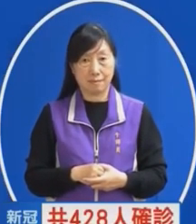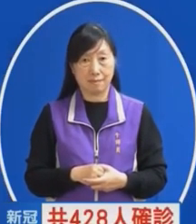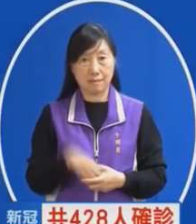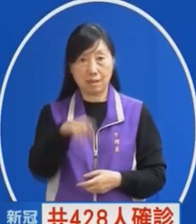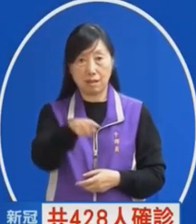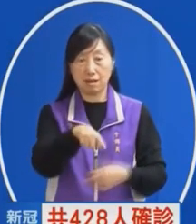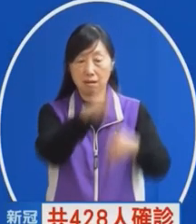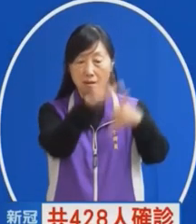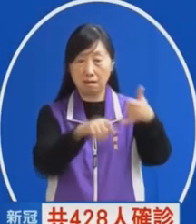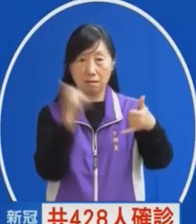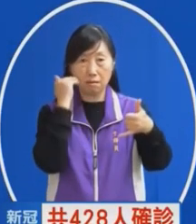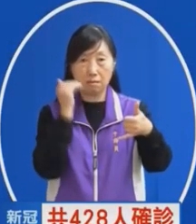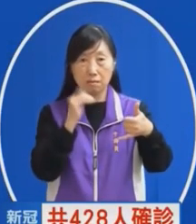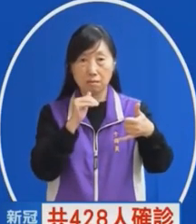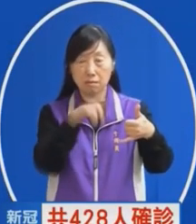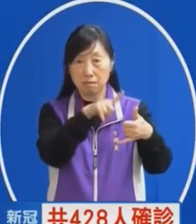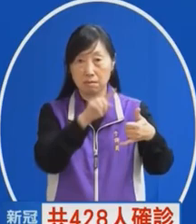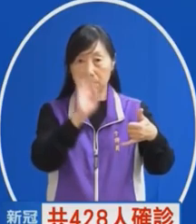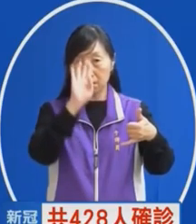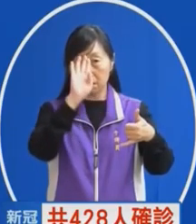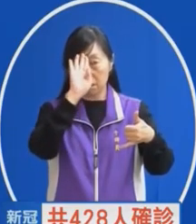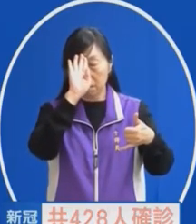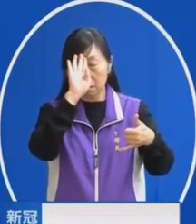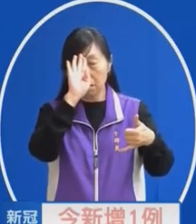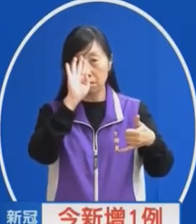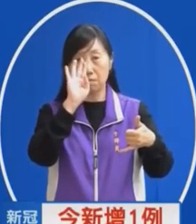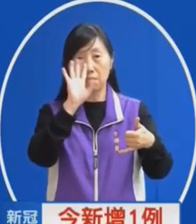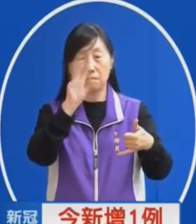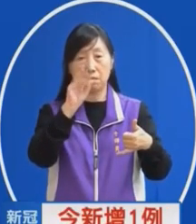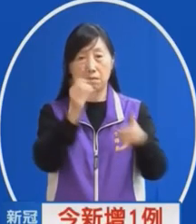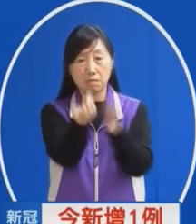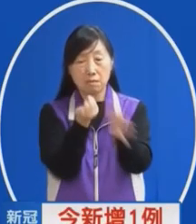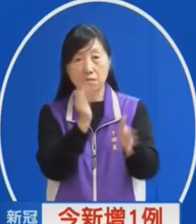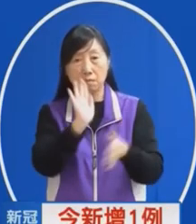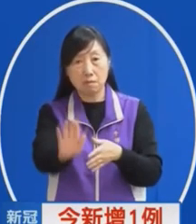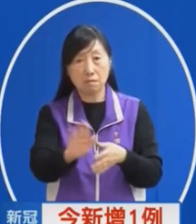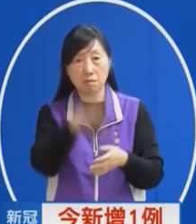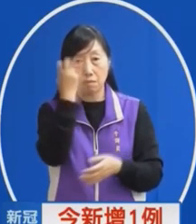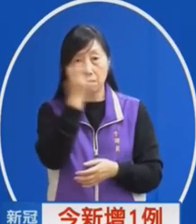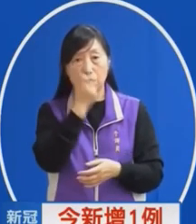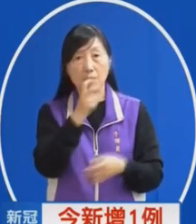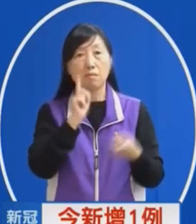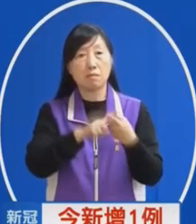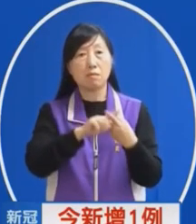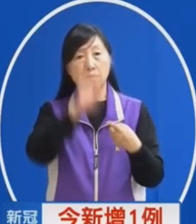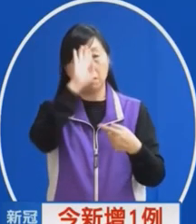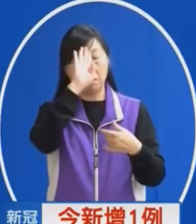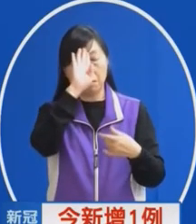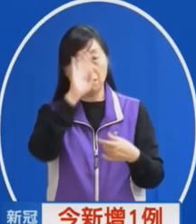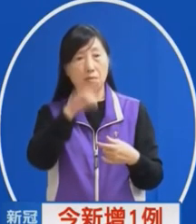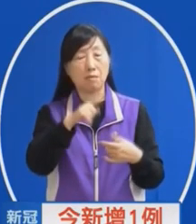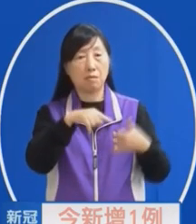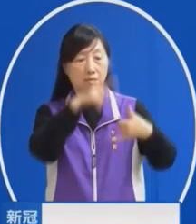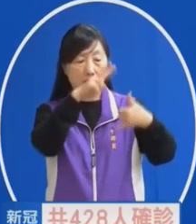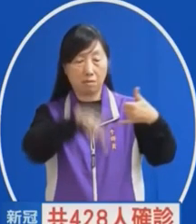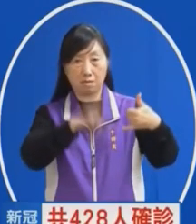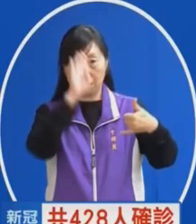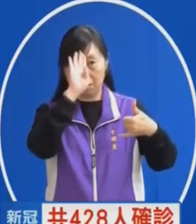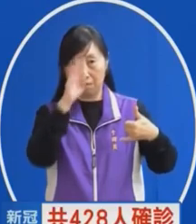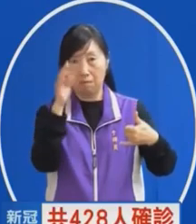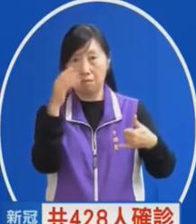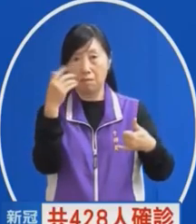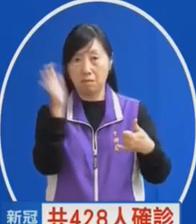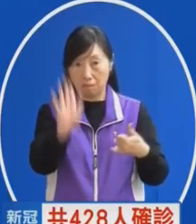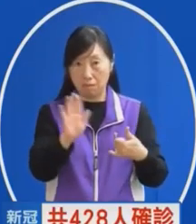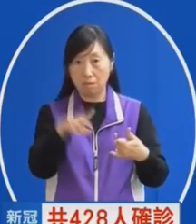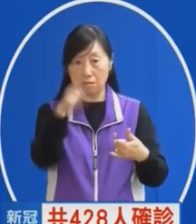以后或发病前的采检，原则上当然是发病以后就很容易被我们采检得到阳性结果了哈。